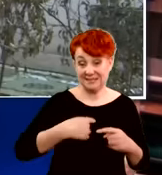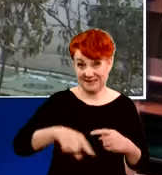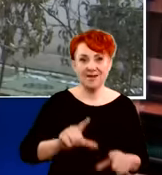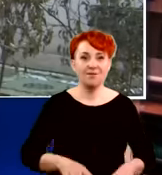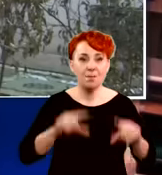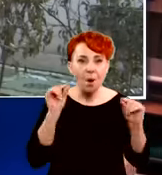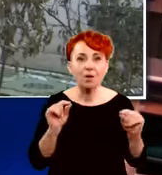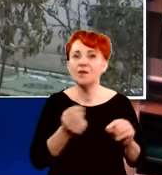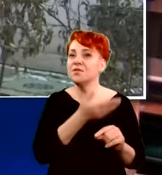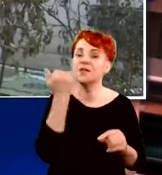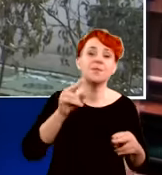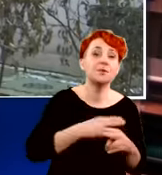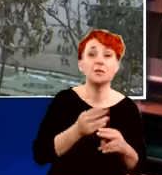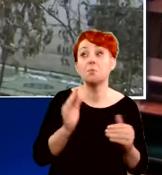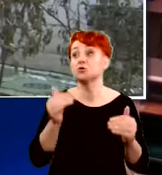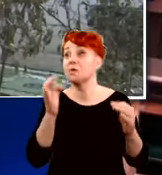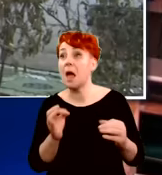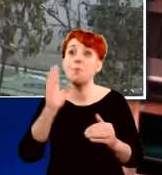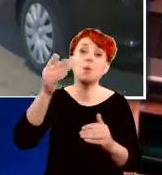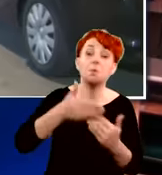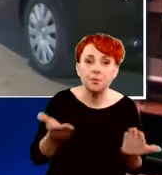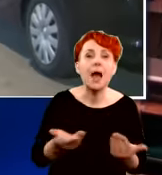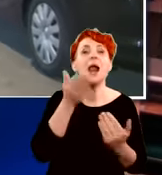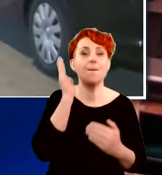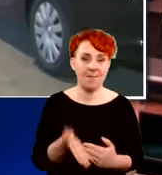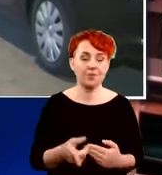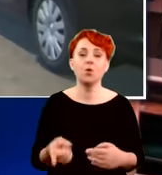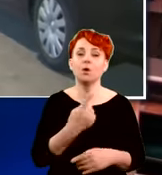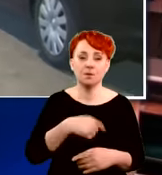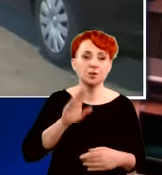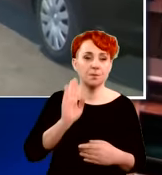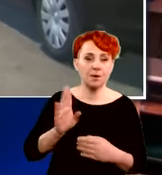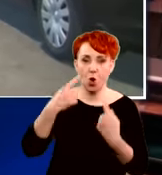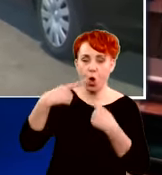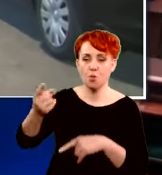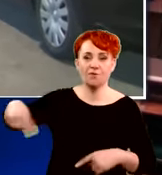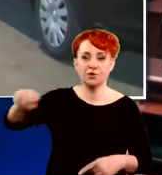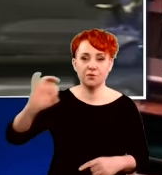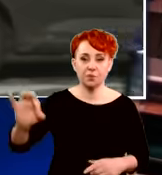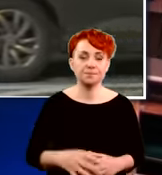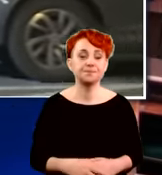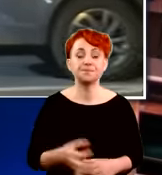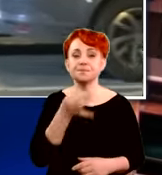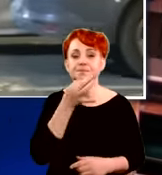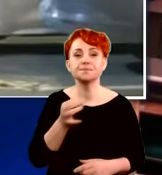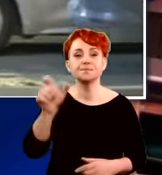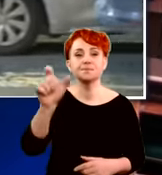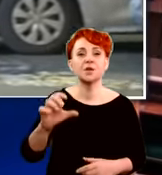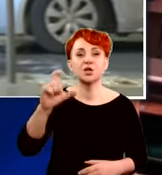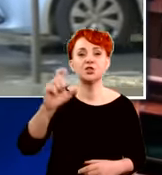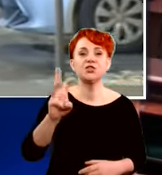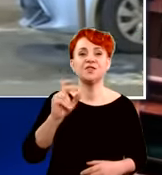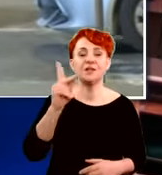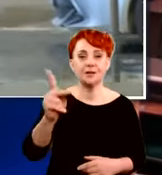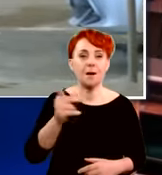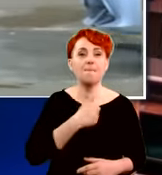Nie wiemy kiedy, może szybciej, może później, ale będą. I wtedy skutecznie oni także będą odpowiadać karne. I pytanie do pana posła Sławomira Ćwika z Polski